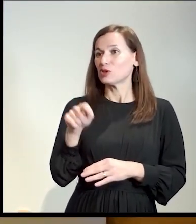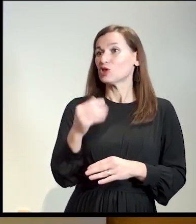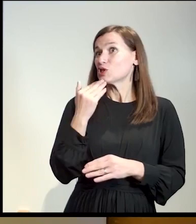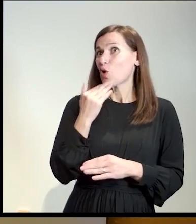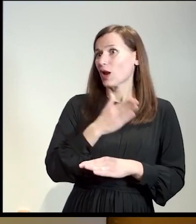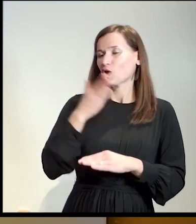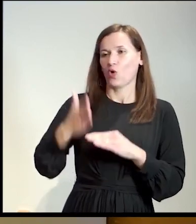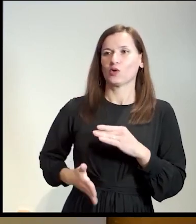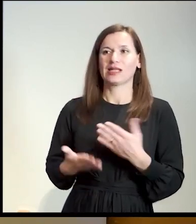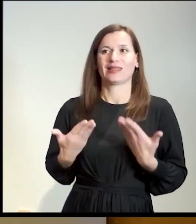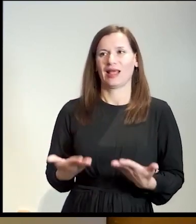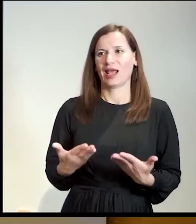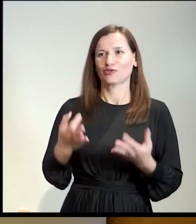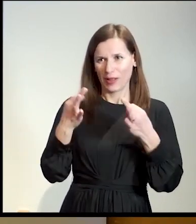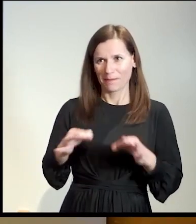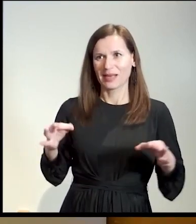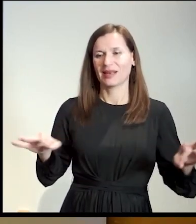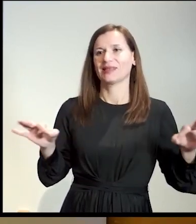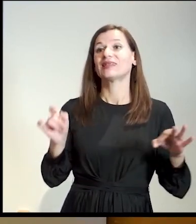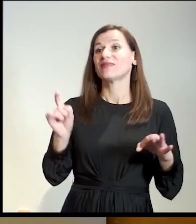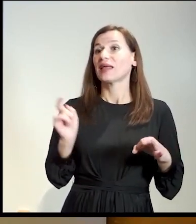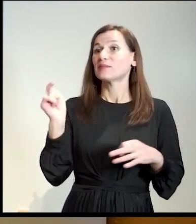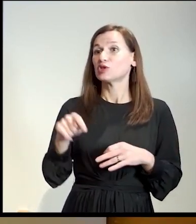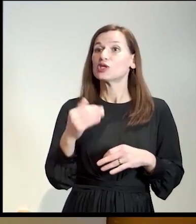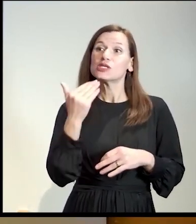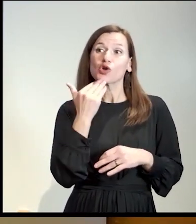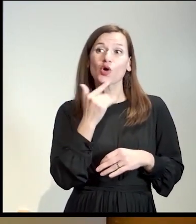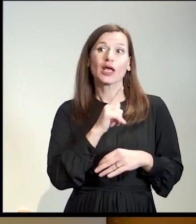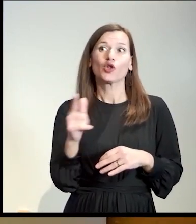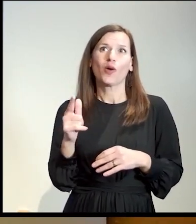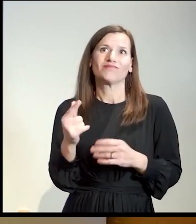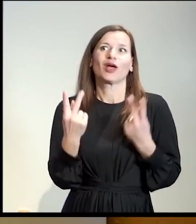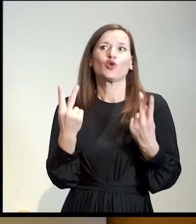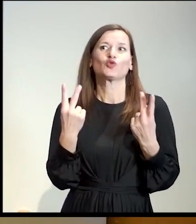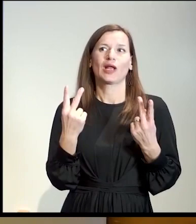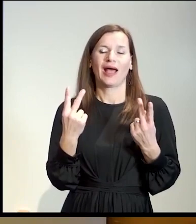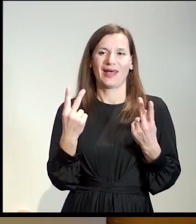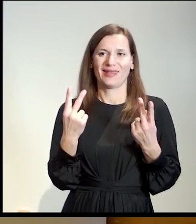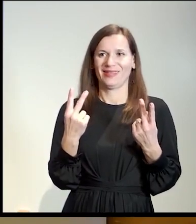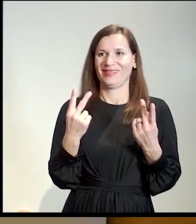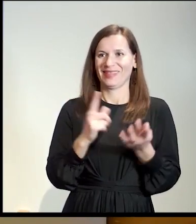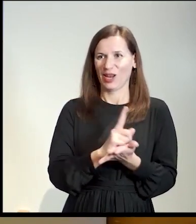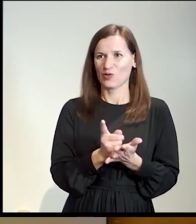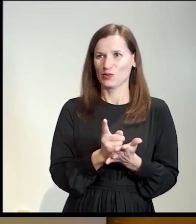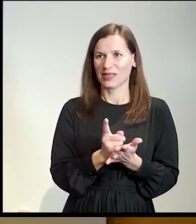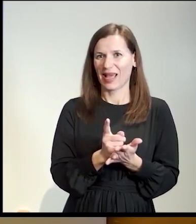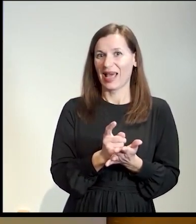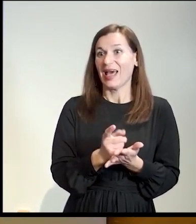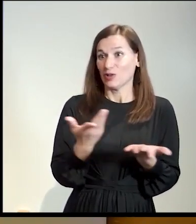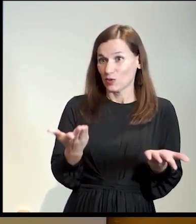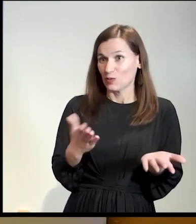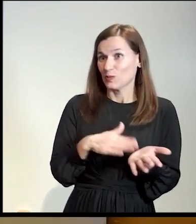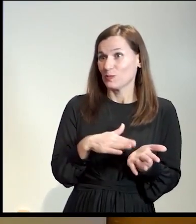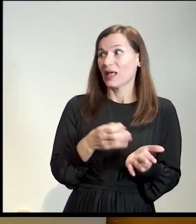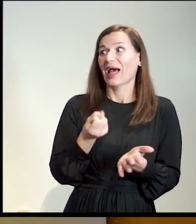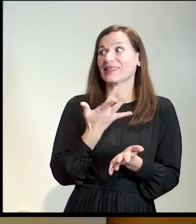današnje prireditve in prišli skoraj do ključnega trenutka, katera je torej